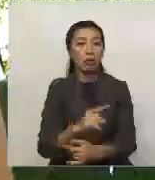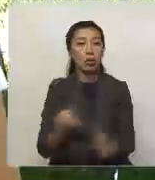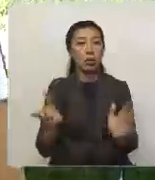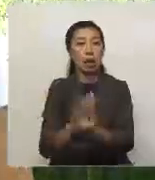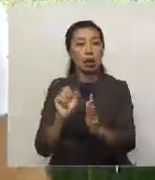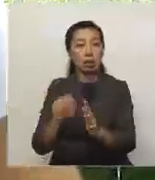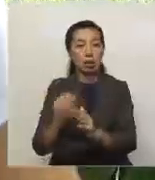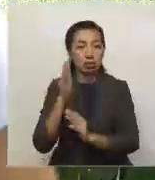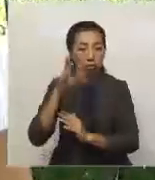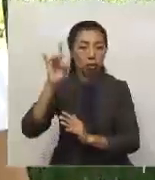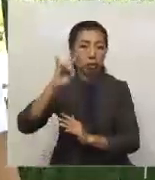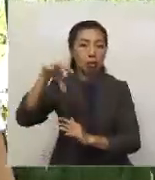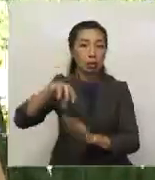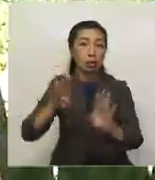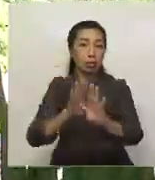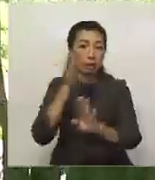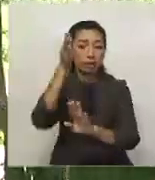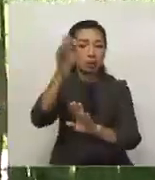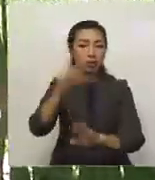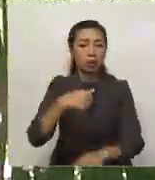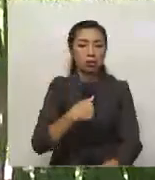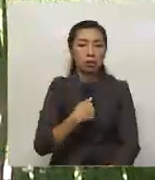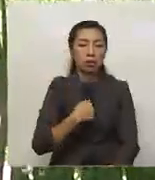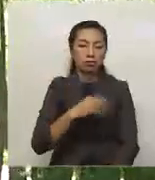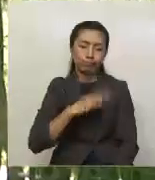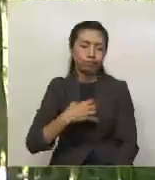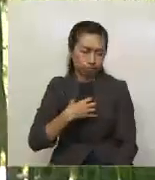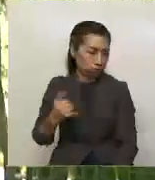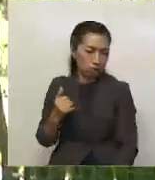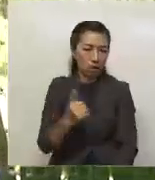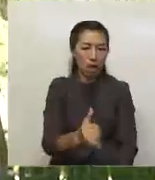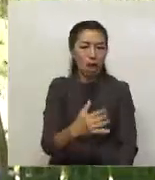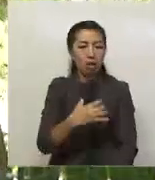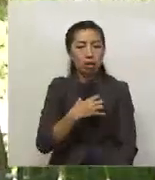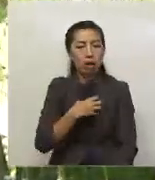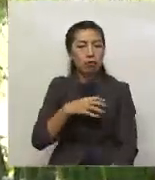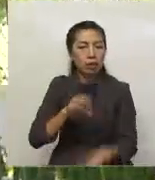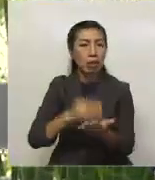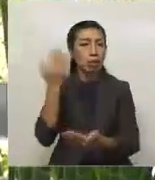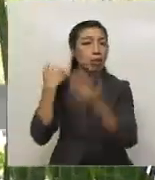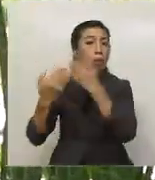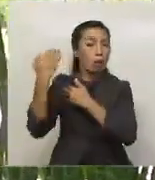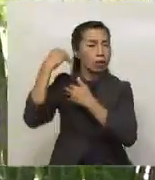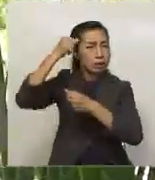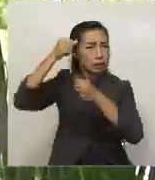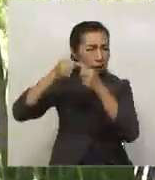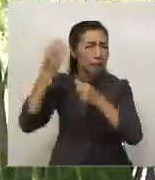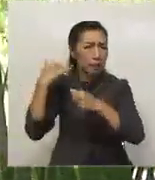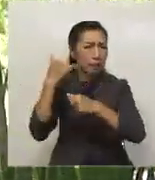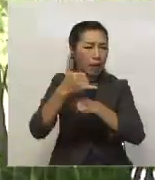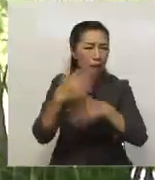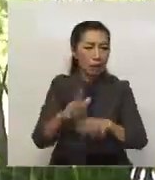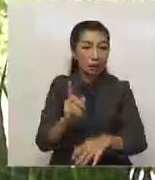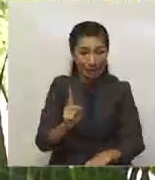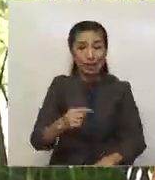ปิดนะคะก็รู้สึกว่าเหมือนแบบอยากมาหาบรรยากาศเก่าอะไรเงี้ยค่ะความทรงจำเก่าๆอะไรเงี้ยส่วนตัวจริงๆ